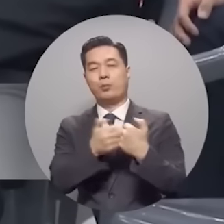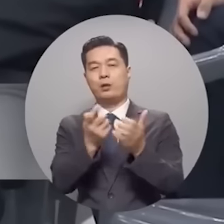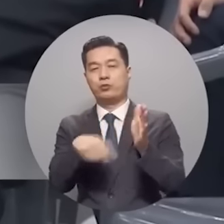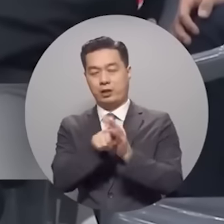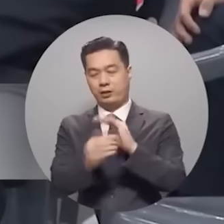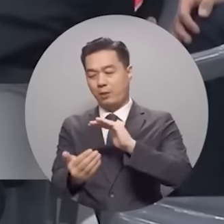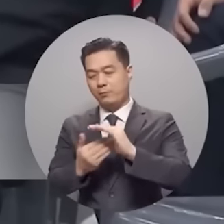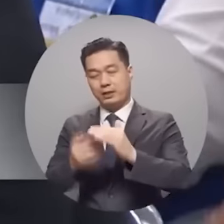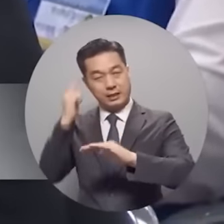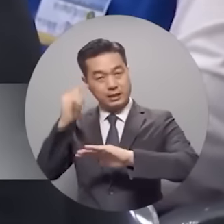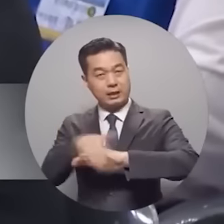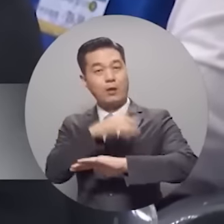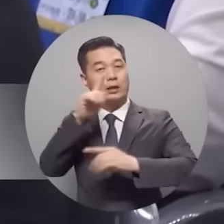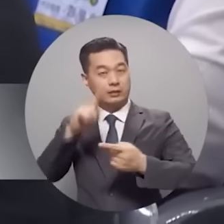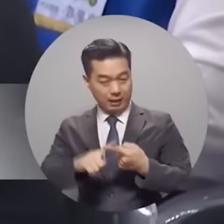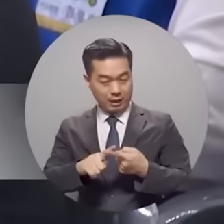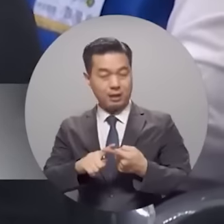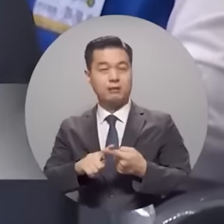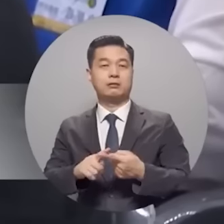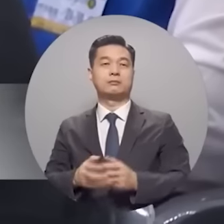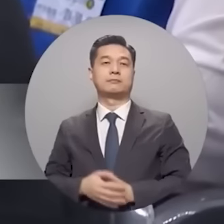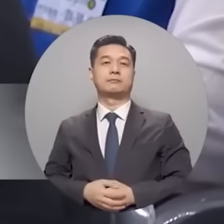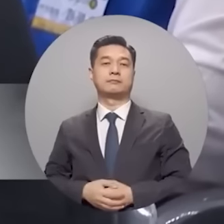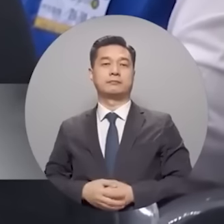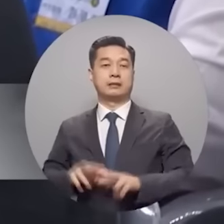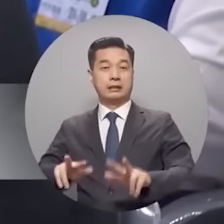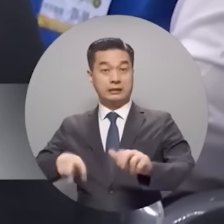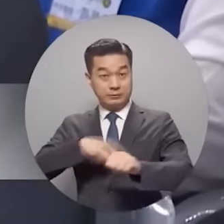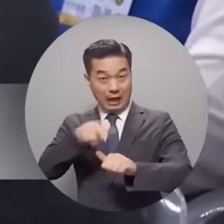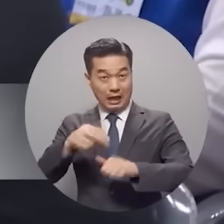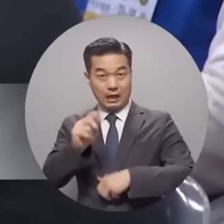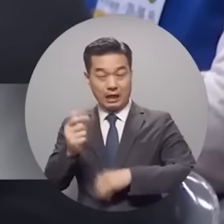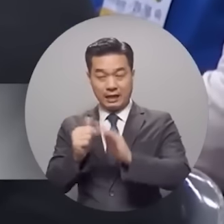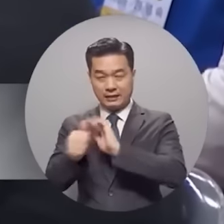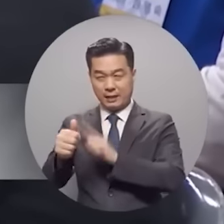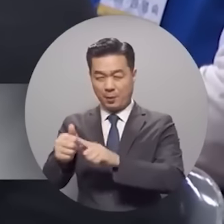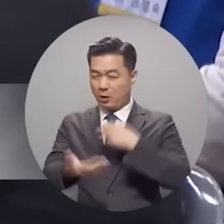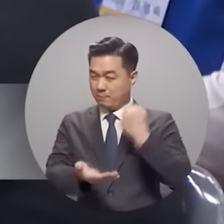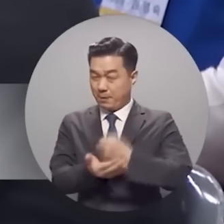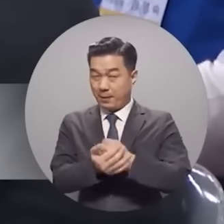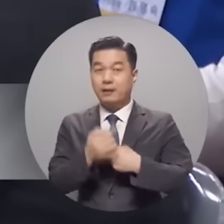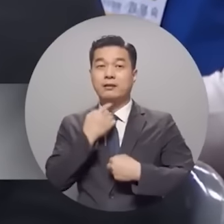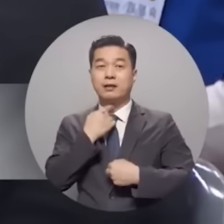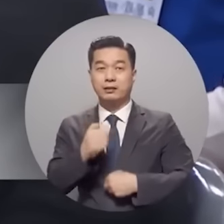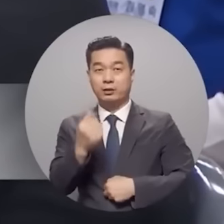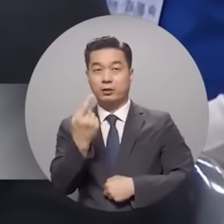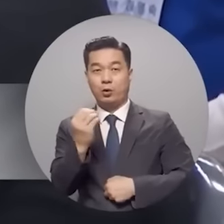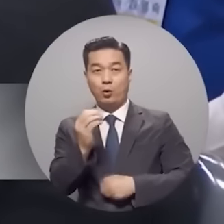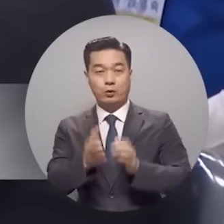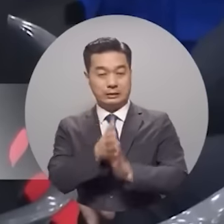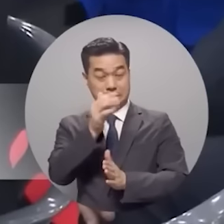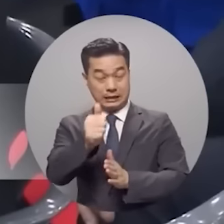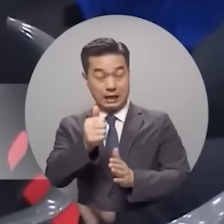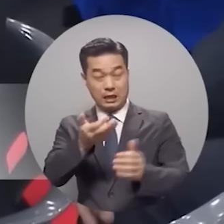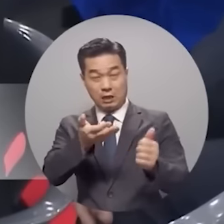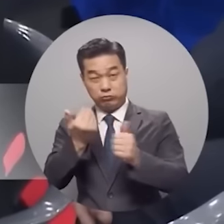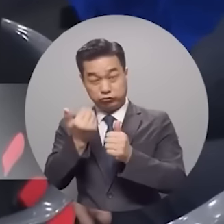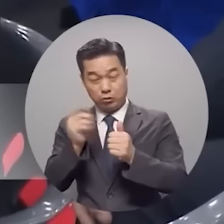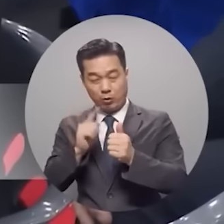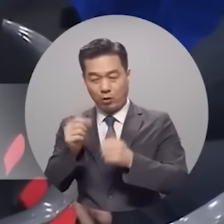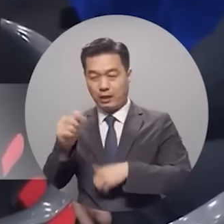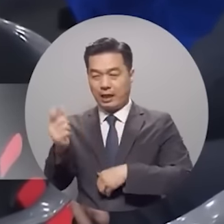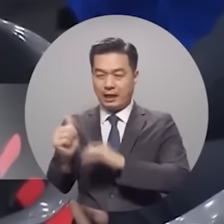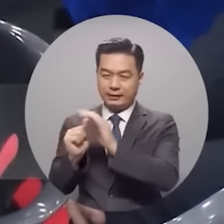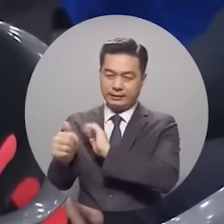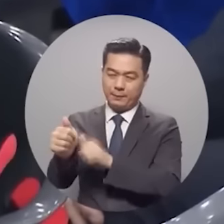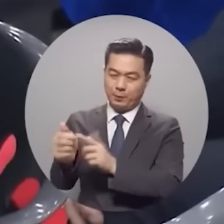만남이라고 밝지만 한동훈 대표를 거세게 비판해온 시장을 만난 것을 두고 한 대표를 견제하려는